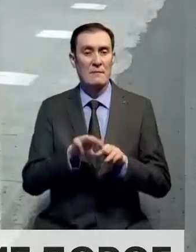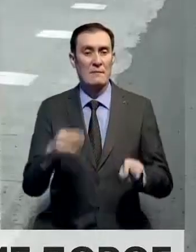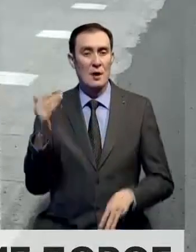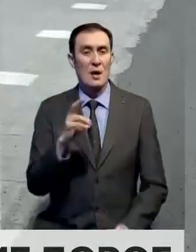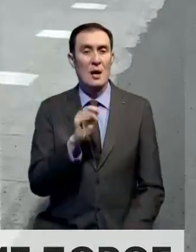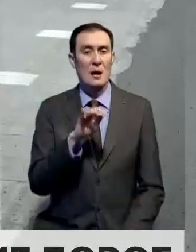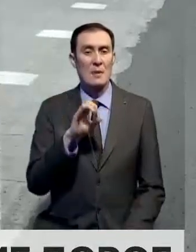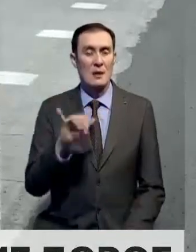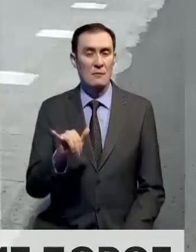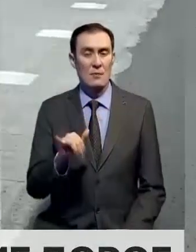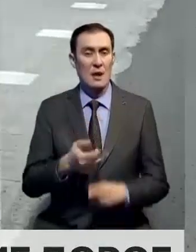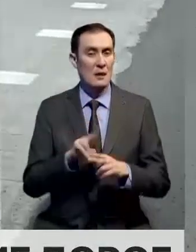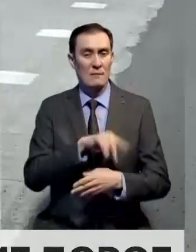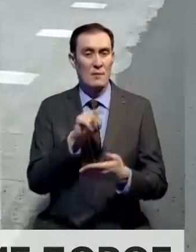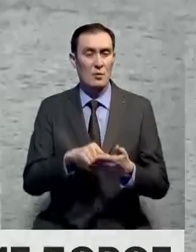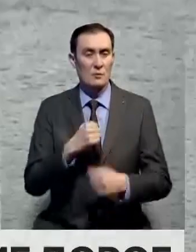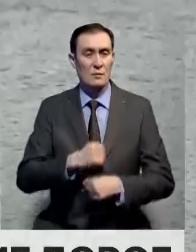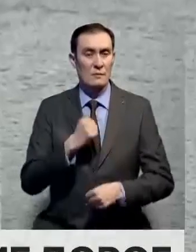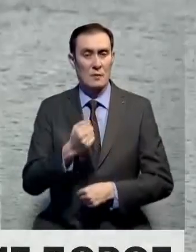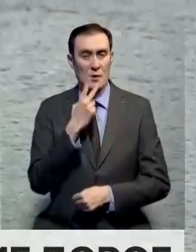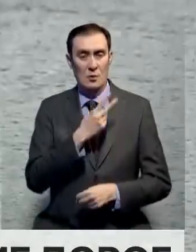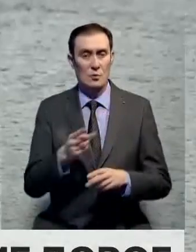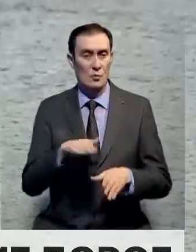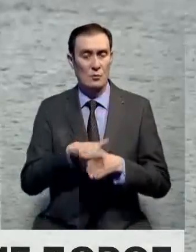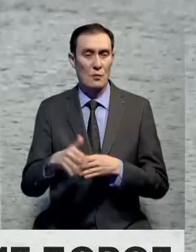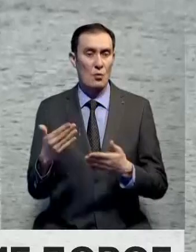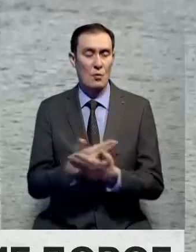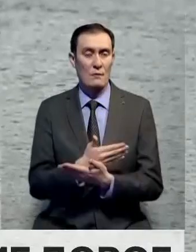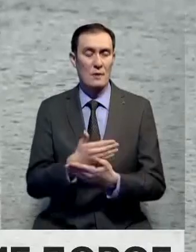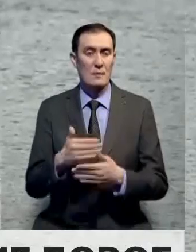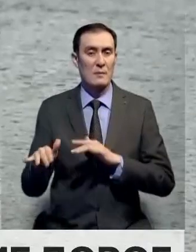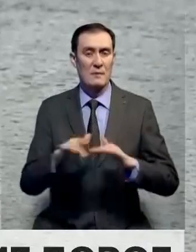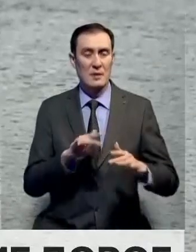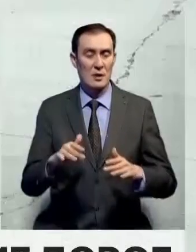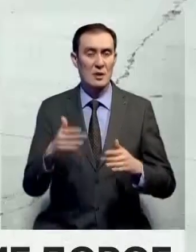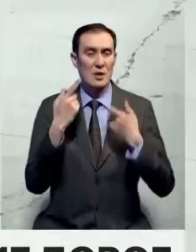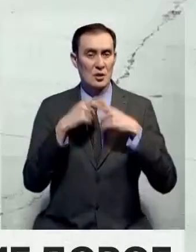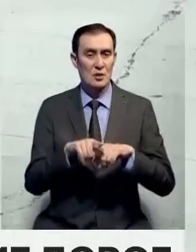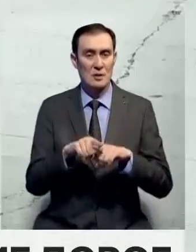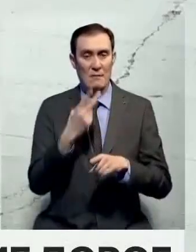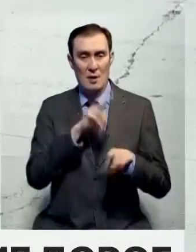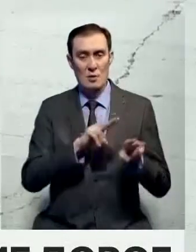Марату Карабаеву взять вопрос на особый контроль. Нужны новые подходы при проведении технадзора, добавил премьер.